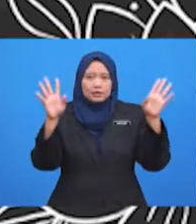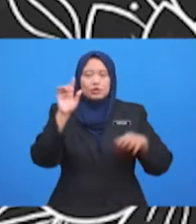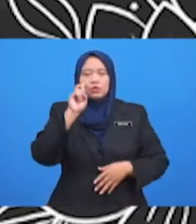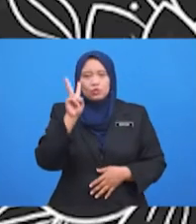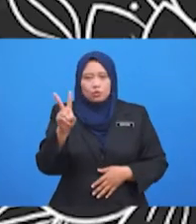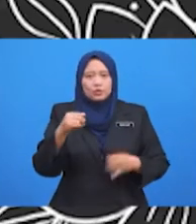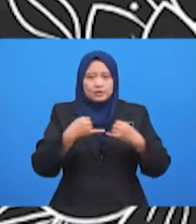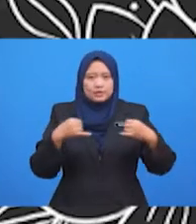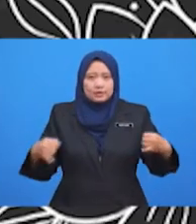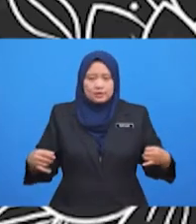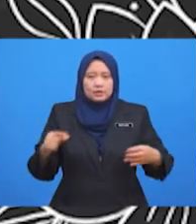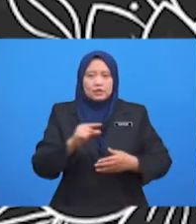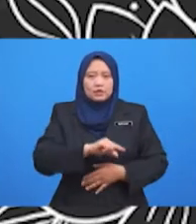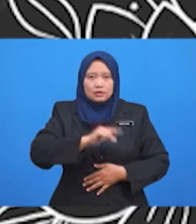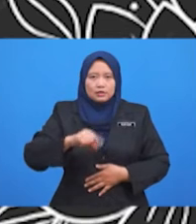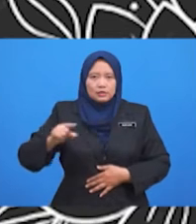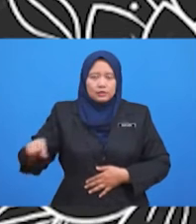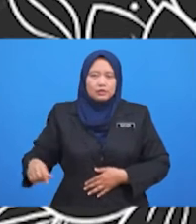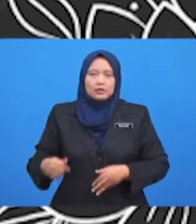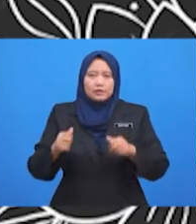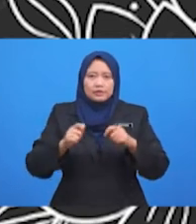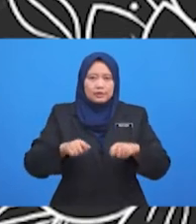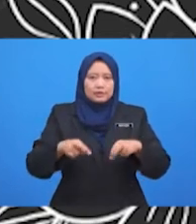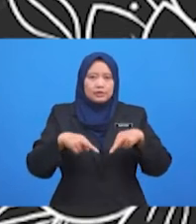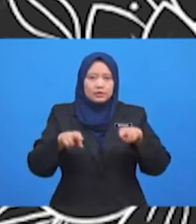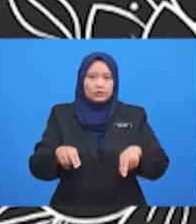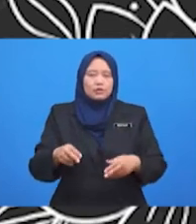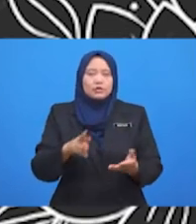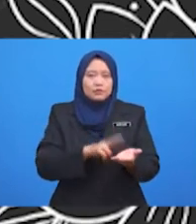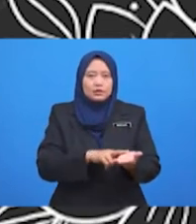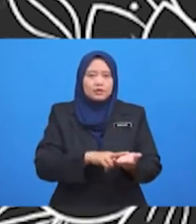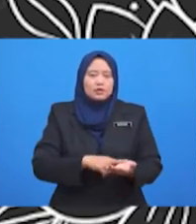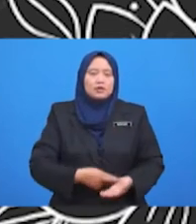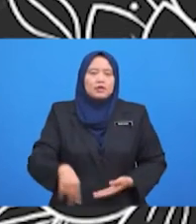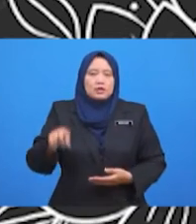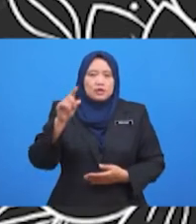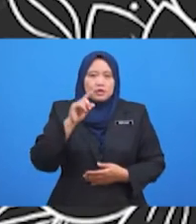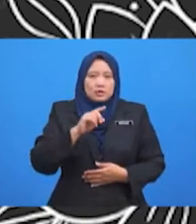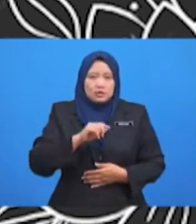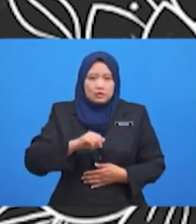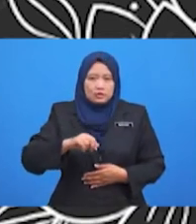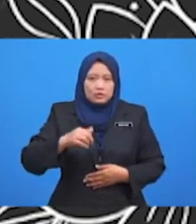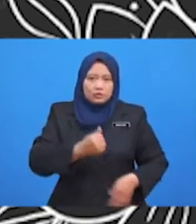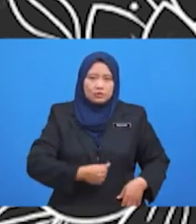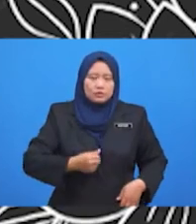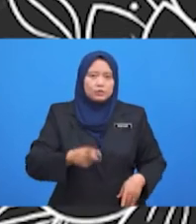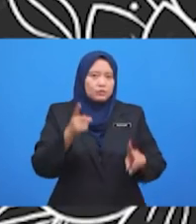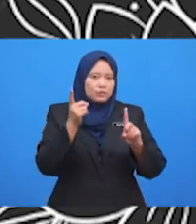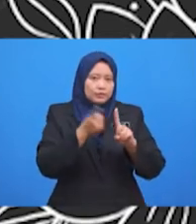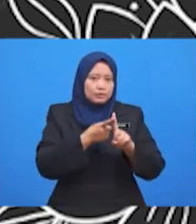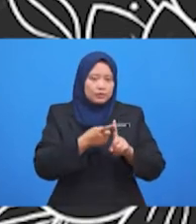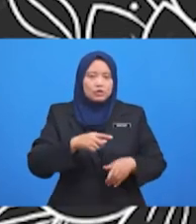jenis gelombang aliran arus rawatan ultrasound. Jawapannya ialah yang pertama, gelombang sine. Yang